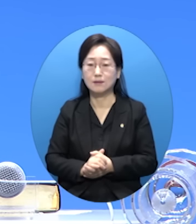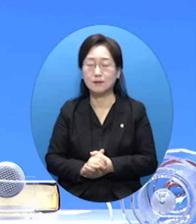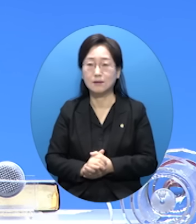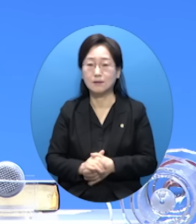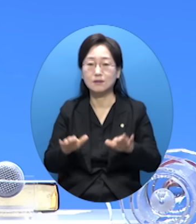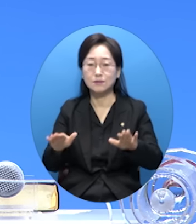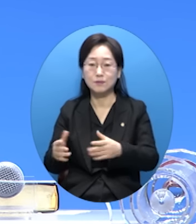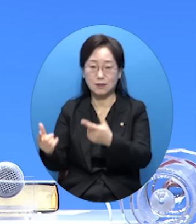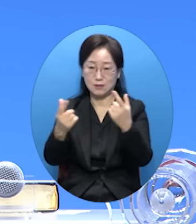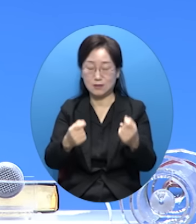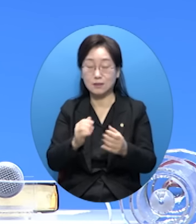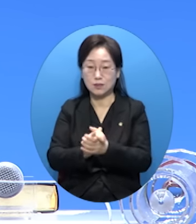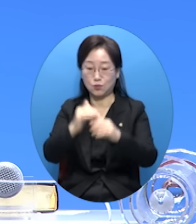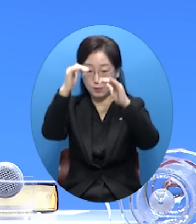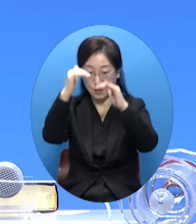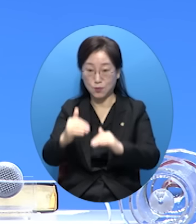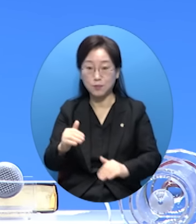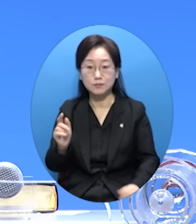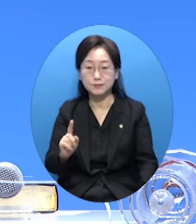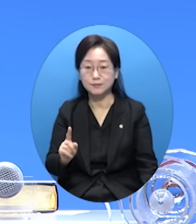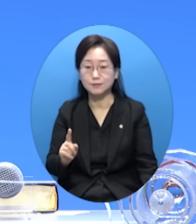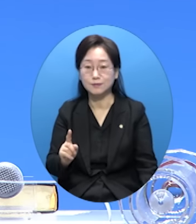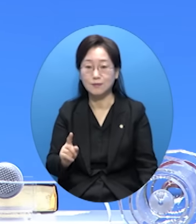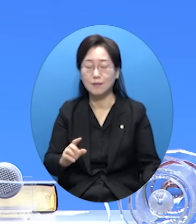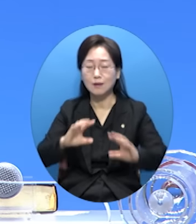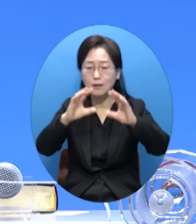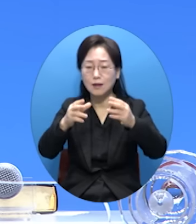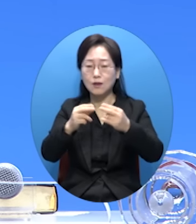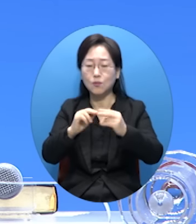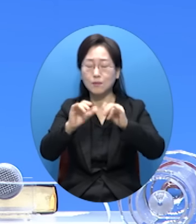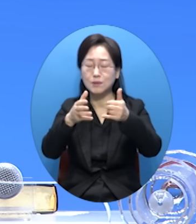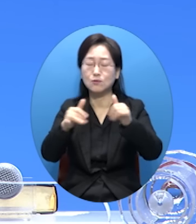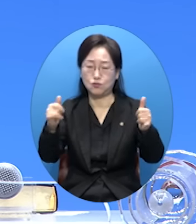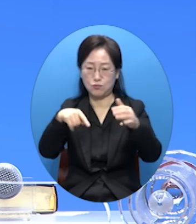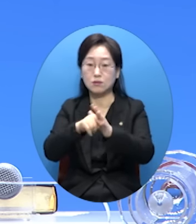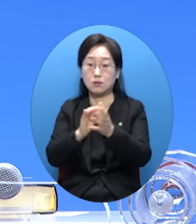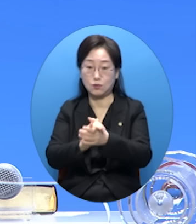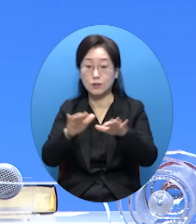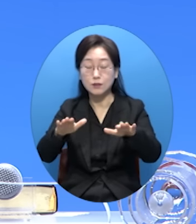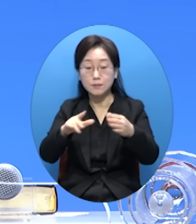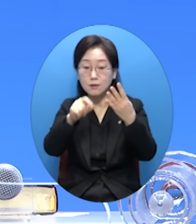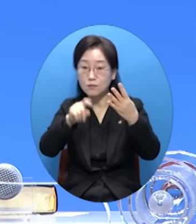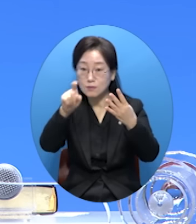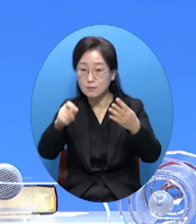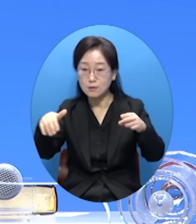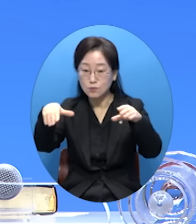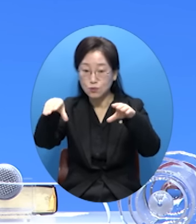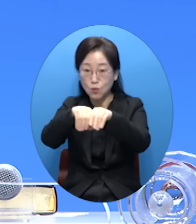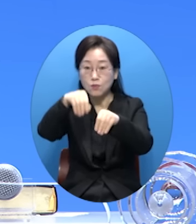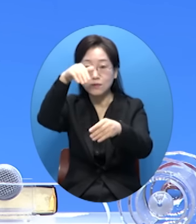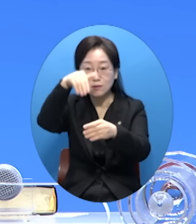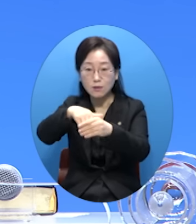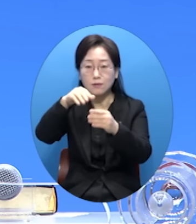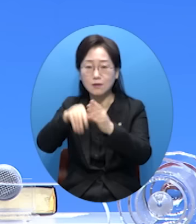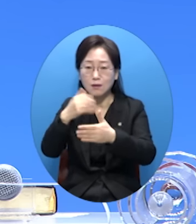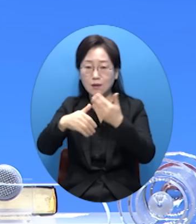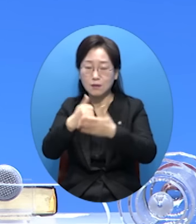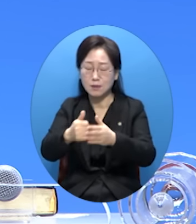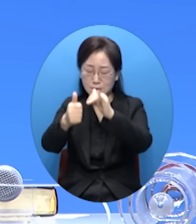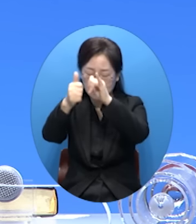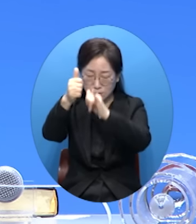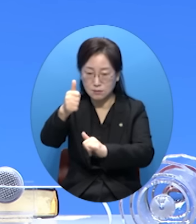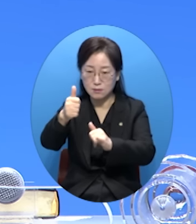우리가 오늘 기도할 내용 가운데 우리 나라 민족을 위해서 기도해야 됩니다. 이번 총선에 정말로 하나님을 경외하는 사람,